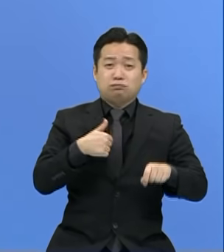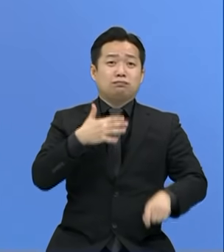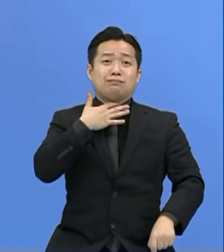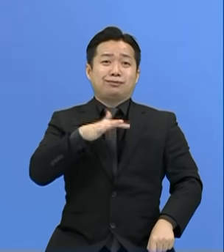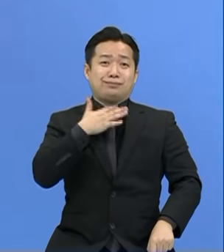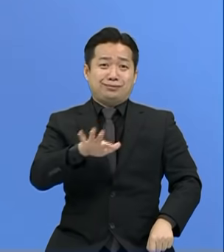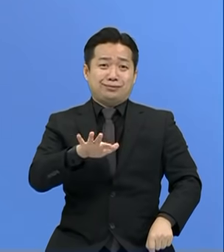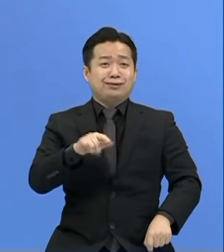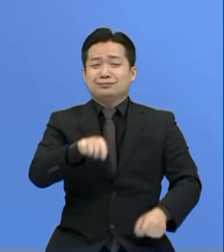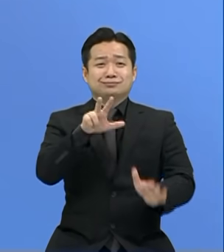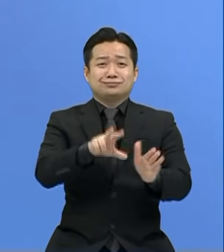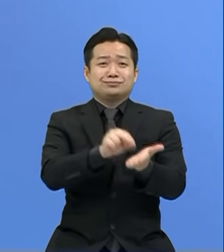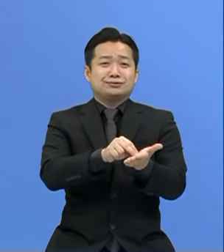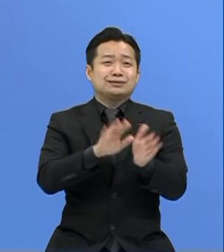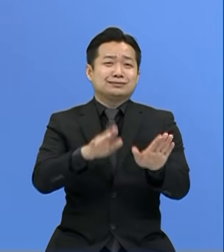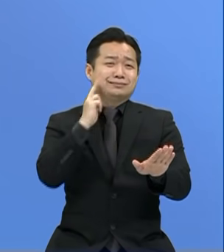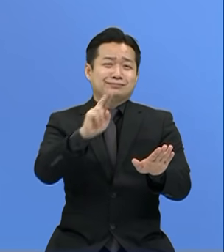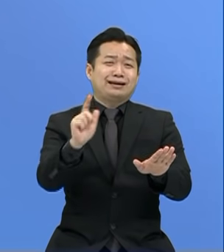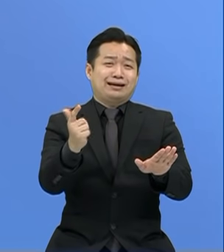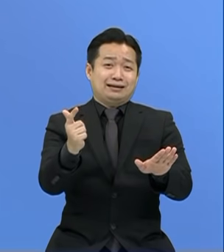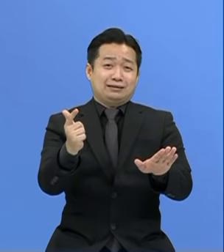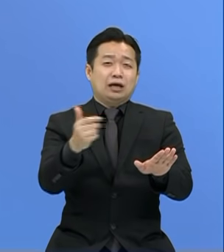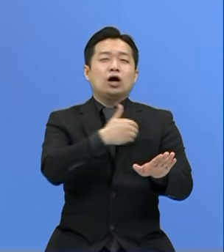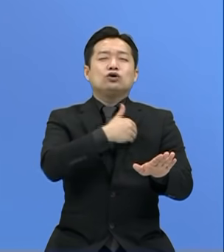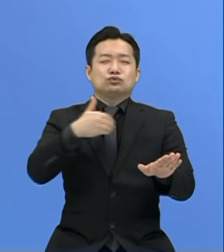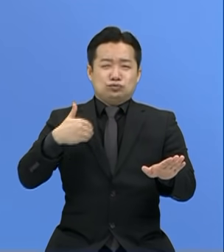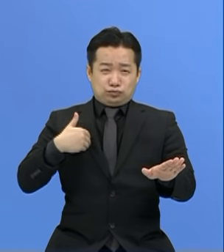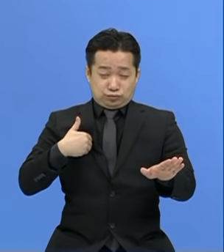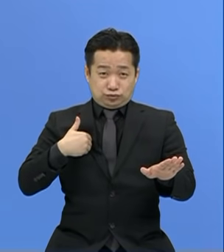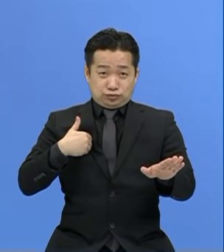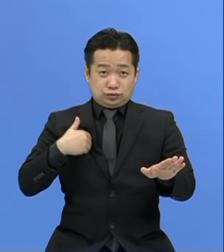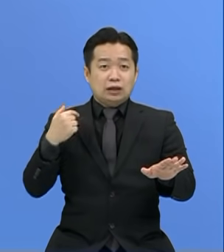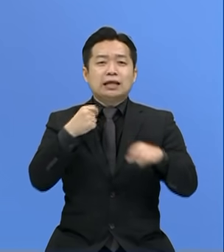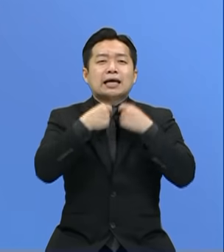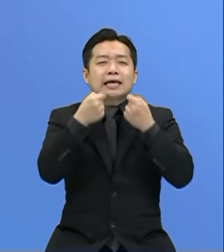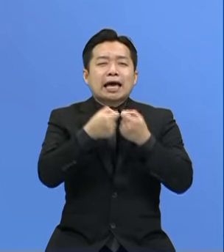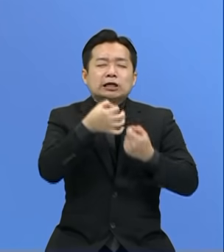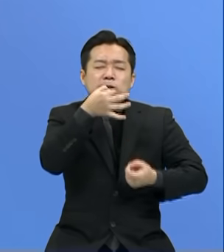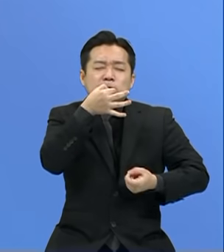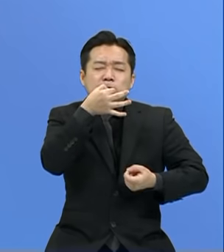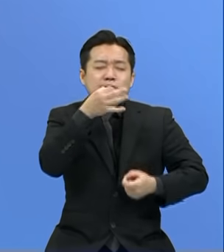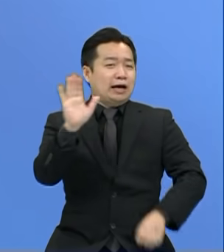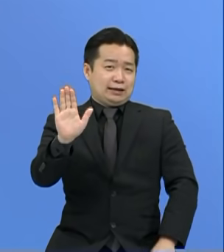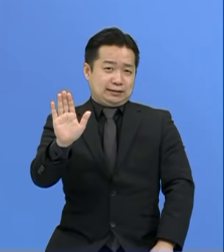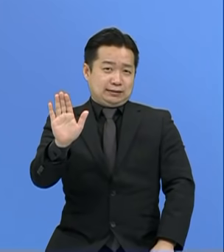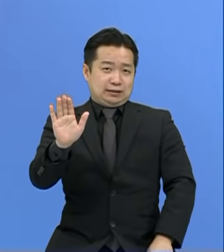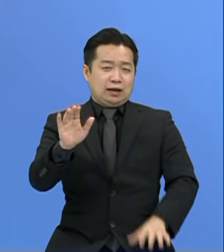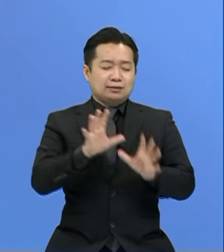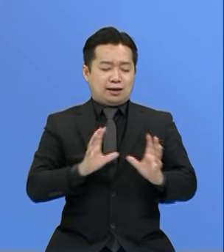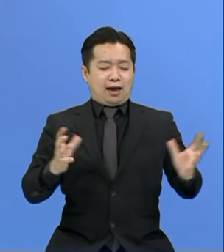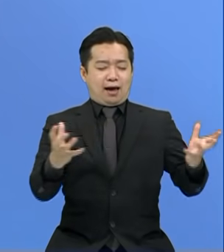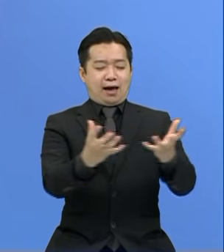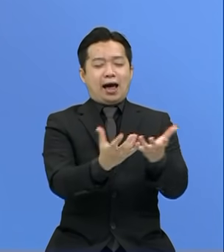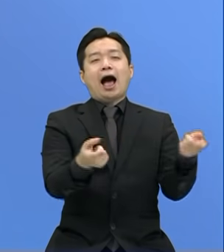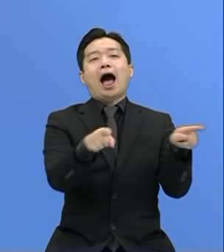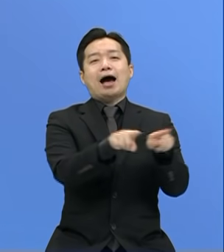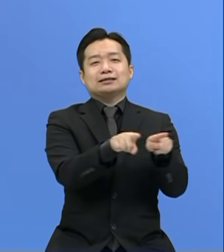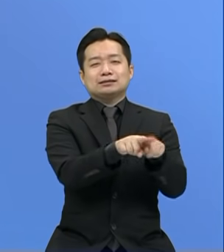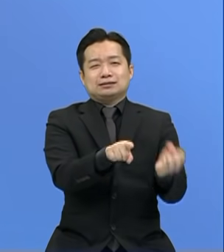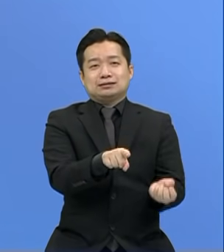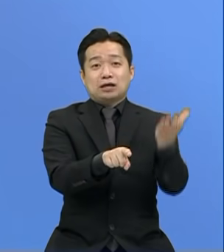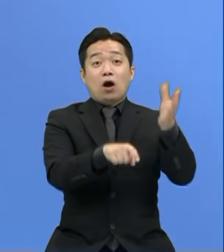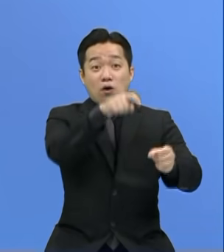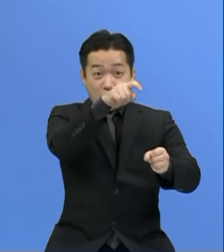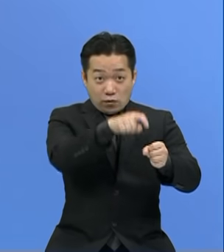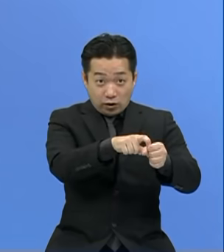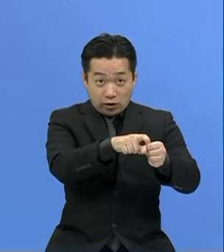생각합니다. 충분히 개인의 영달을 위해서 하는 일들이 아니기 때문에 전체를 위해서 우리 팀의 승리를 위해서